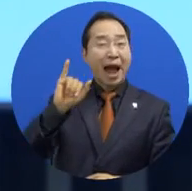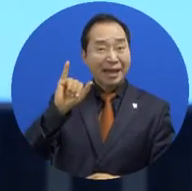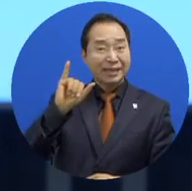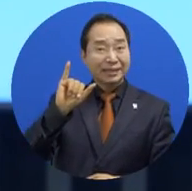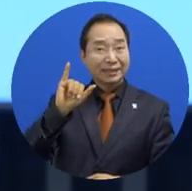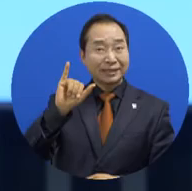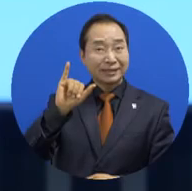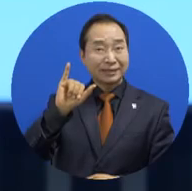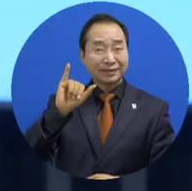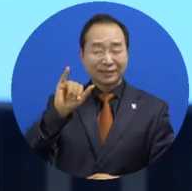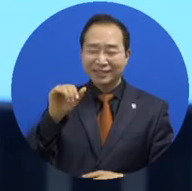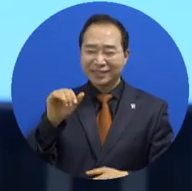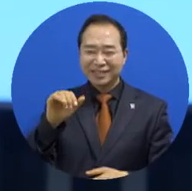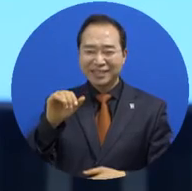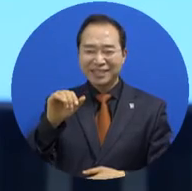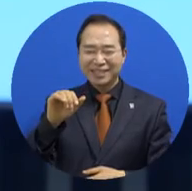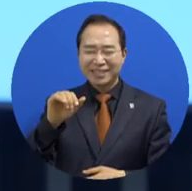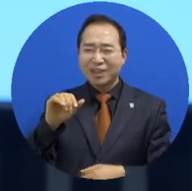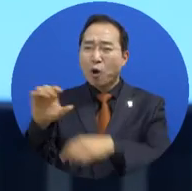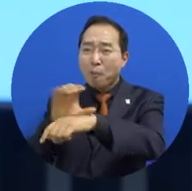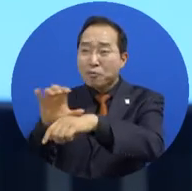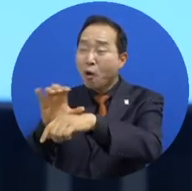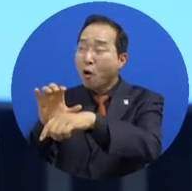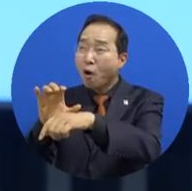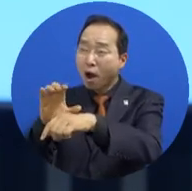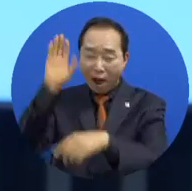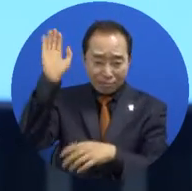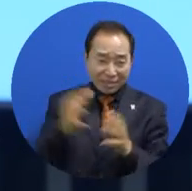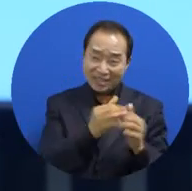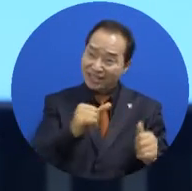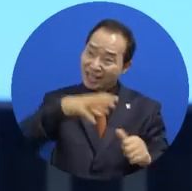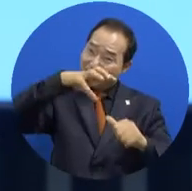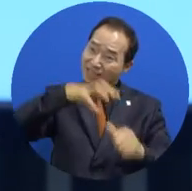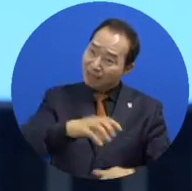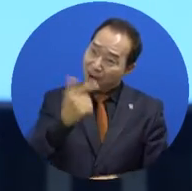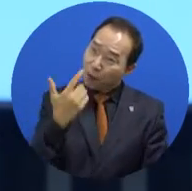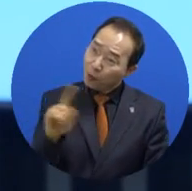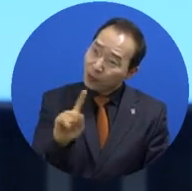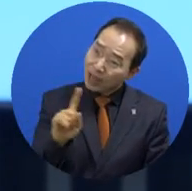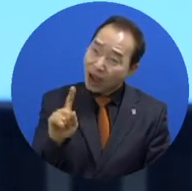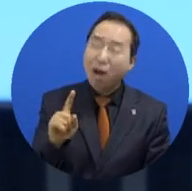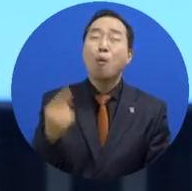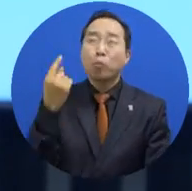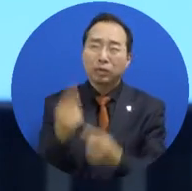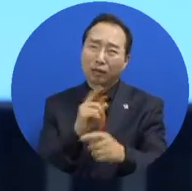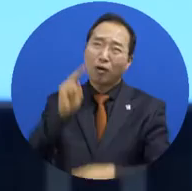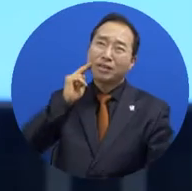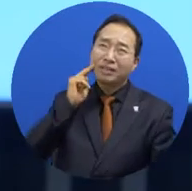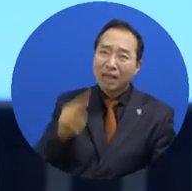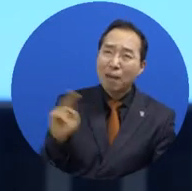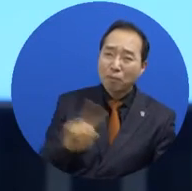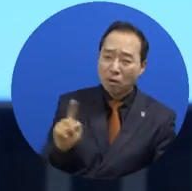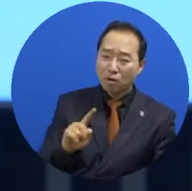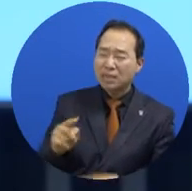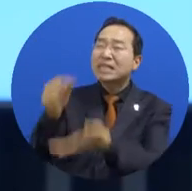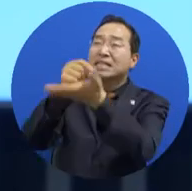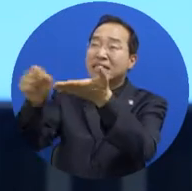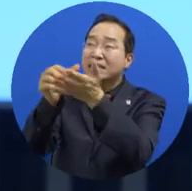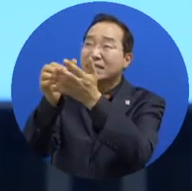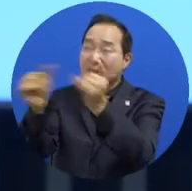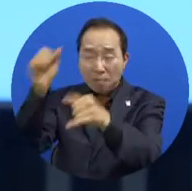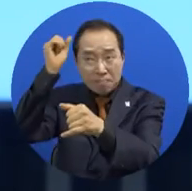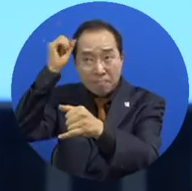AI가 인간을 지배하면 어떡하나 이걸 막 두려워하는데 그거보다 더 심각한 문제가 생겨요. 다시